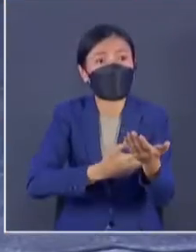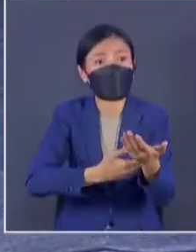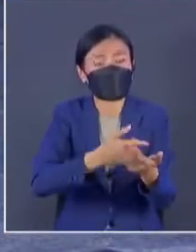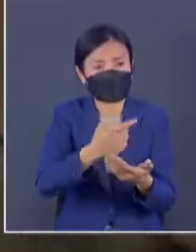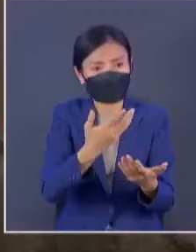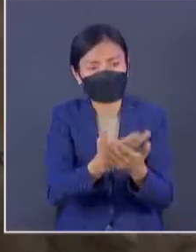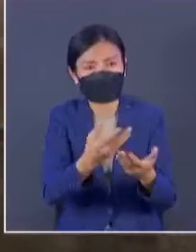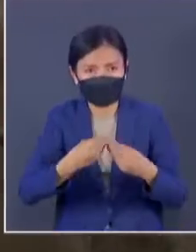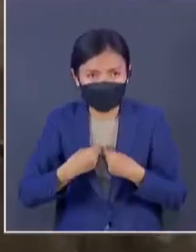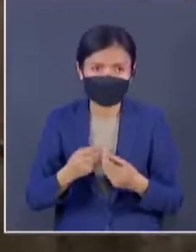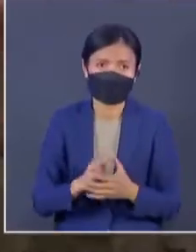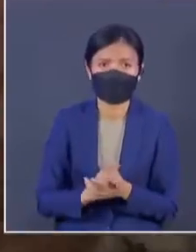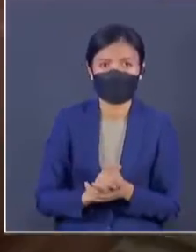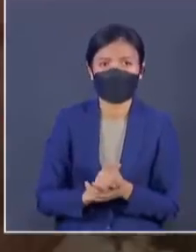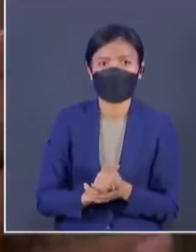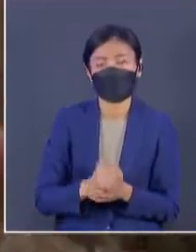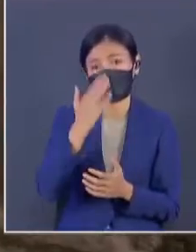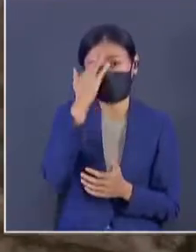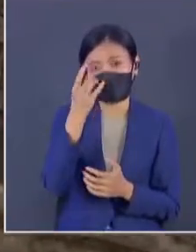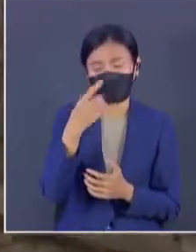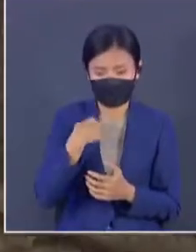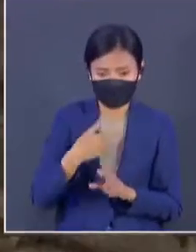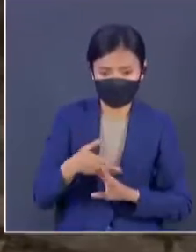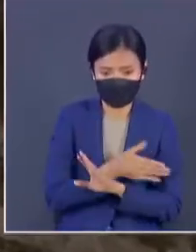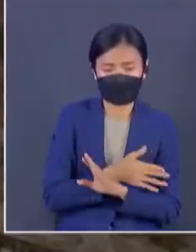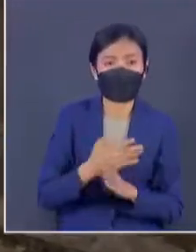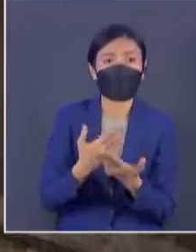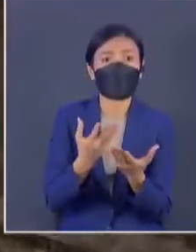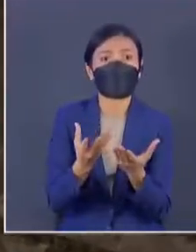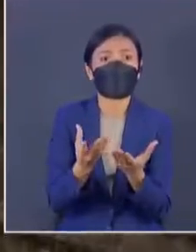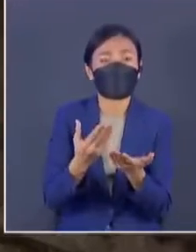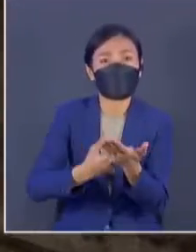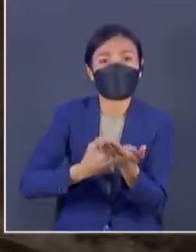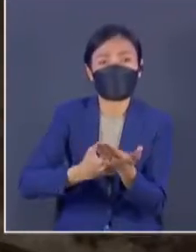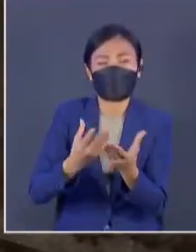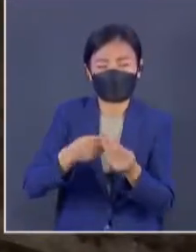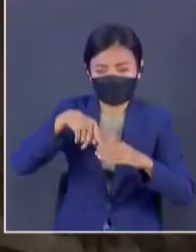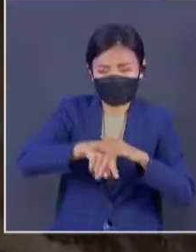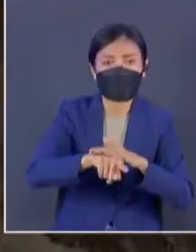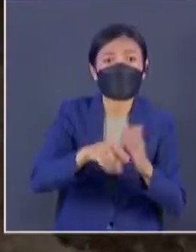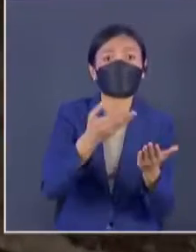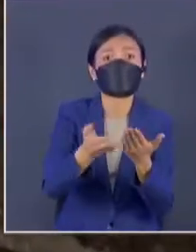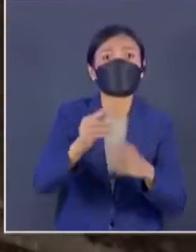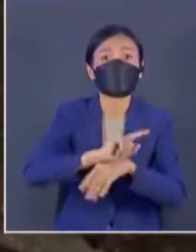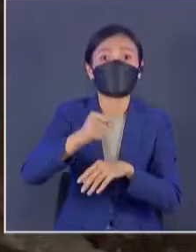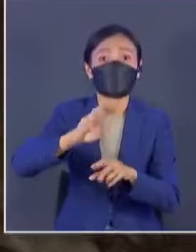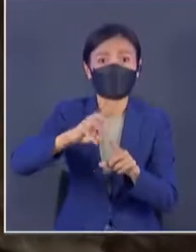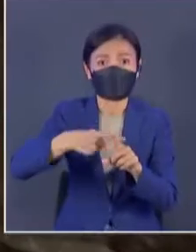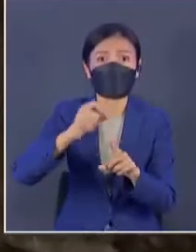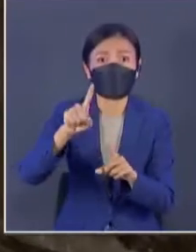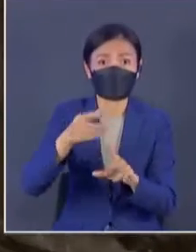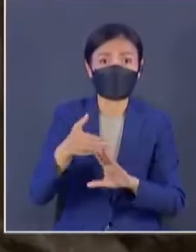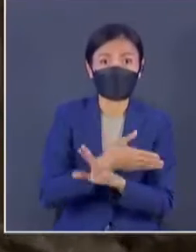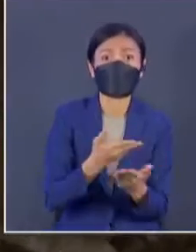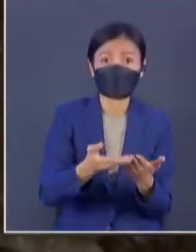ครับหลังจากก่อนหน้านี้ซื้อหวยไปหวยใต้ดินเขาเรียกแทงหวยใต้ดินไปนะงวดวันที่16พฤศจิกายนที่ผ่านมาน